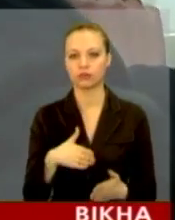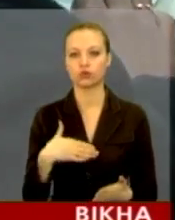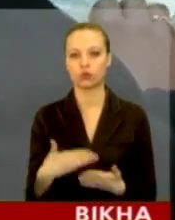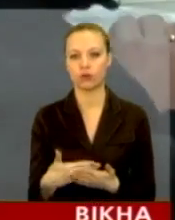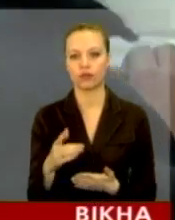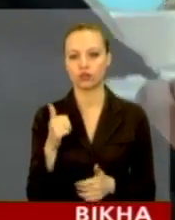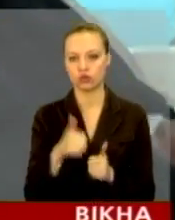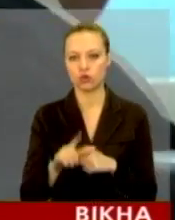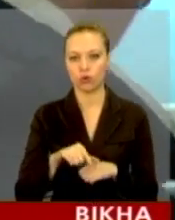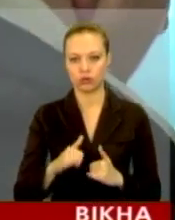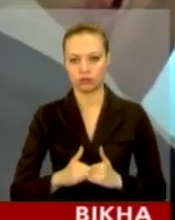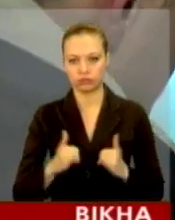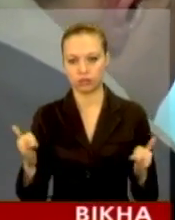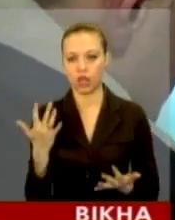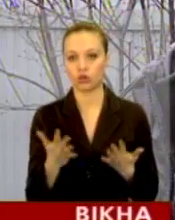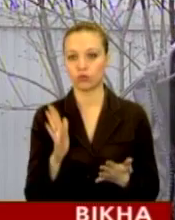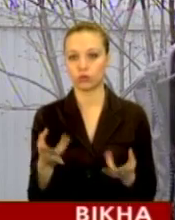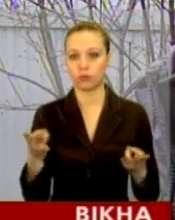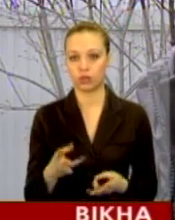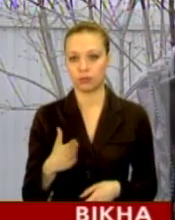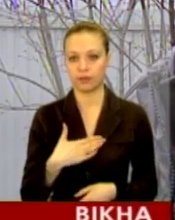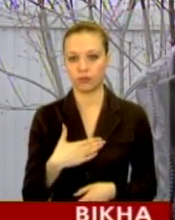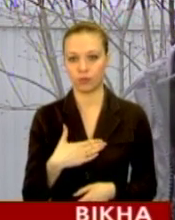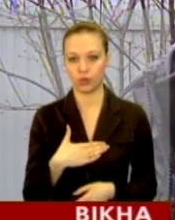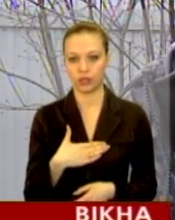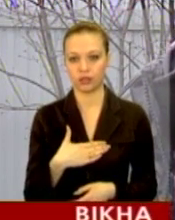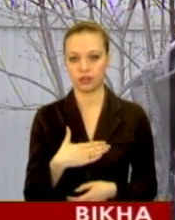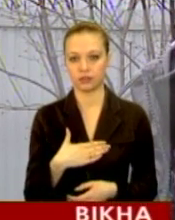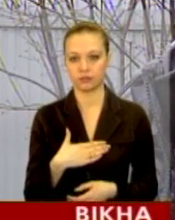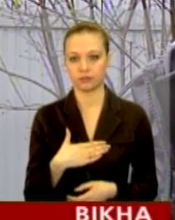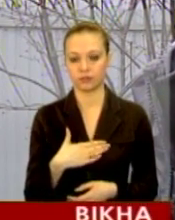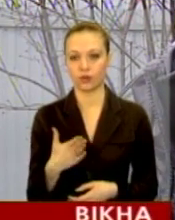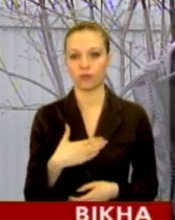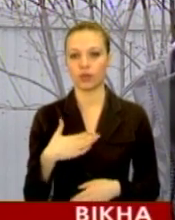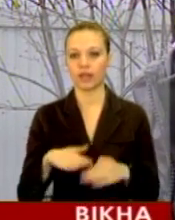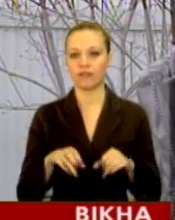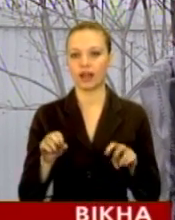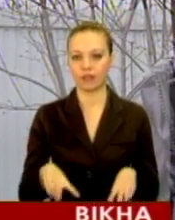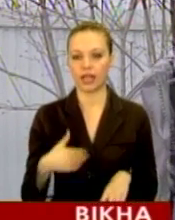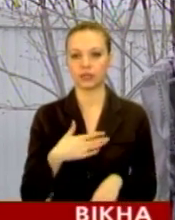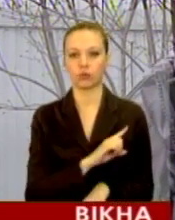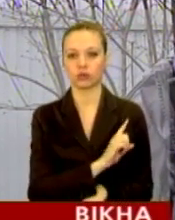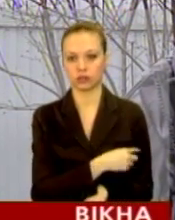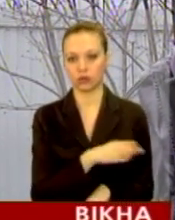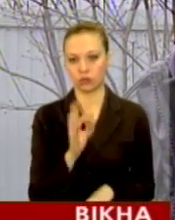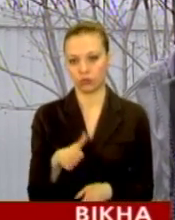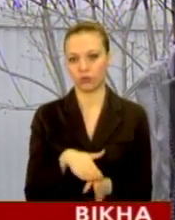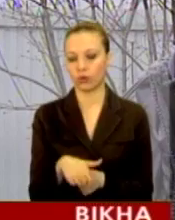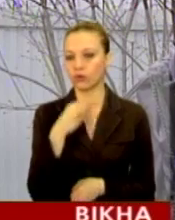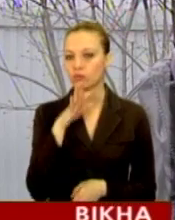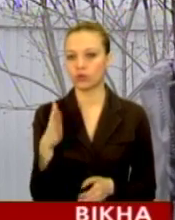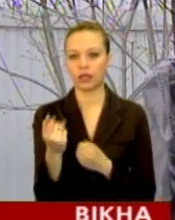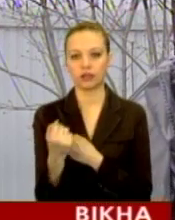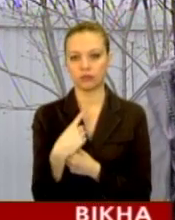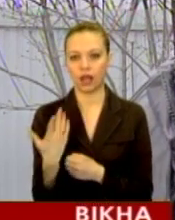Добровільців щогодини більшає. Якщо буде потреба в моїх, моїй кваліфікації, в моїх силах, то буду виконувати будь-який